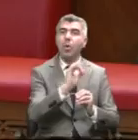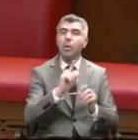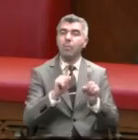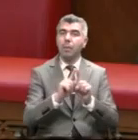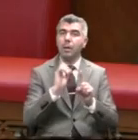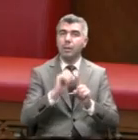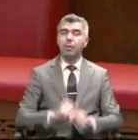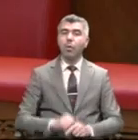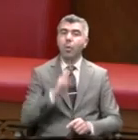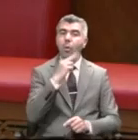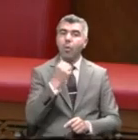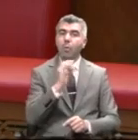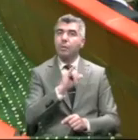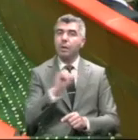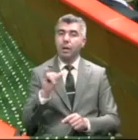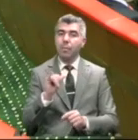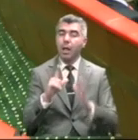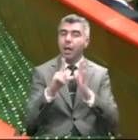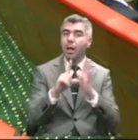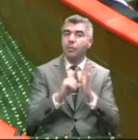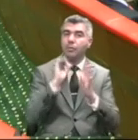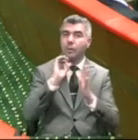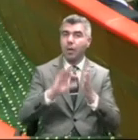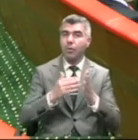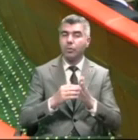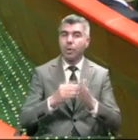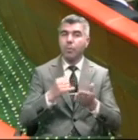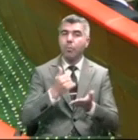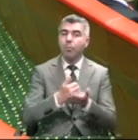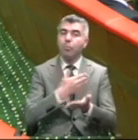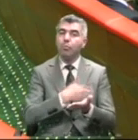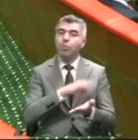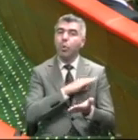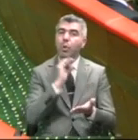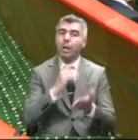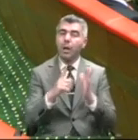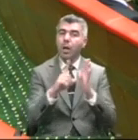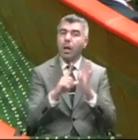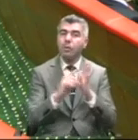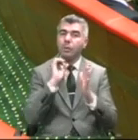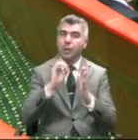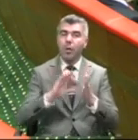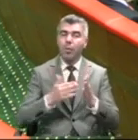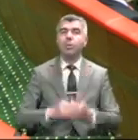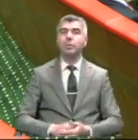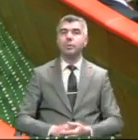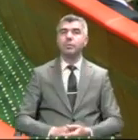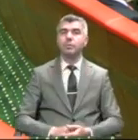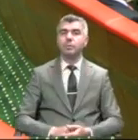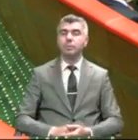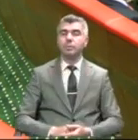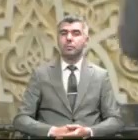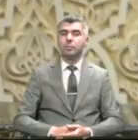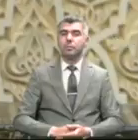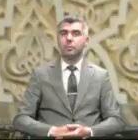المشكل مع القانون ماشي انا نحن مسؤول على تطبيق القانون وانت تريد